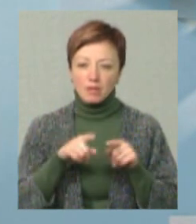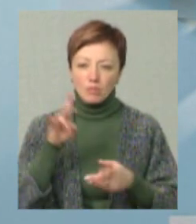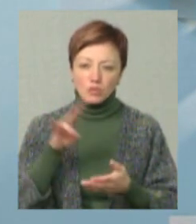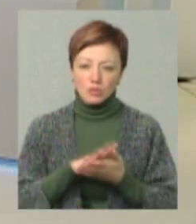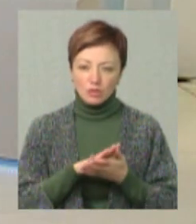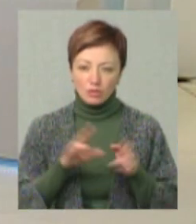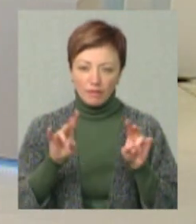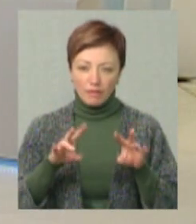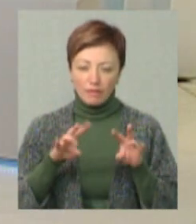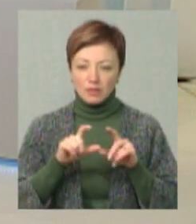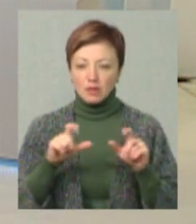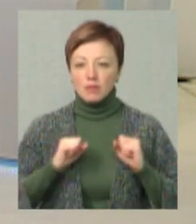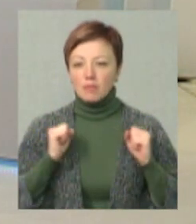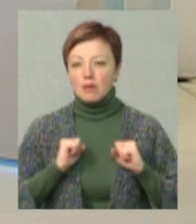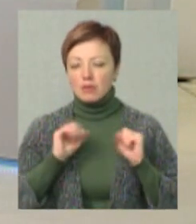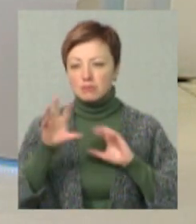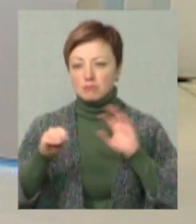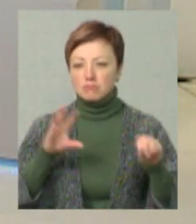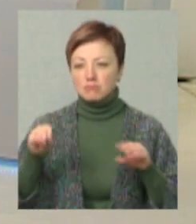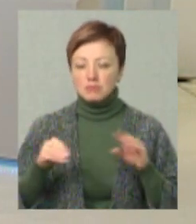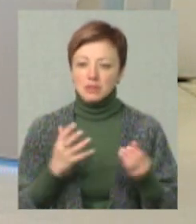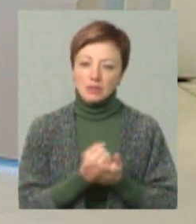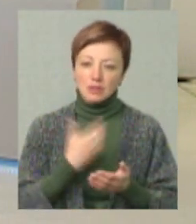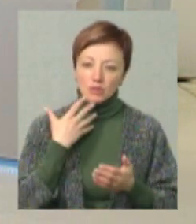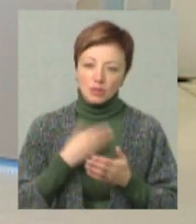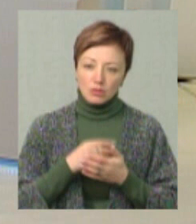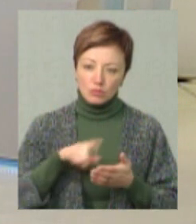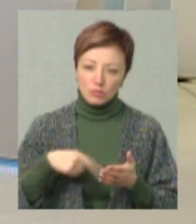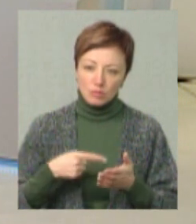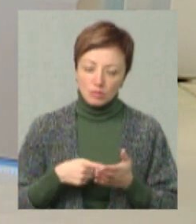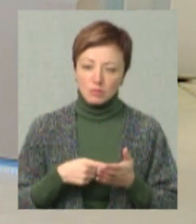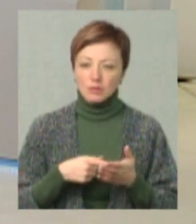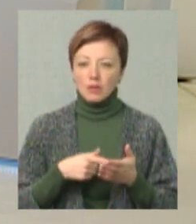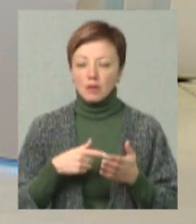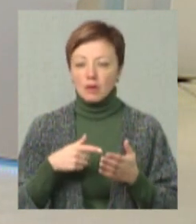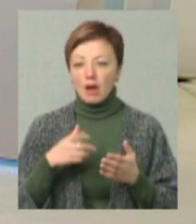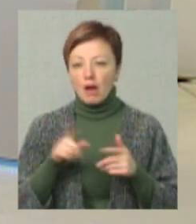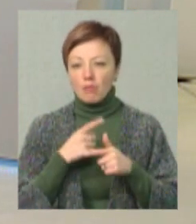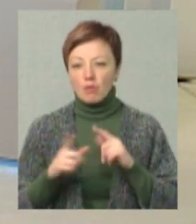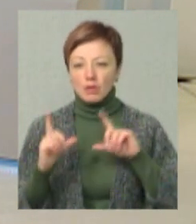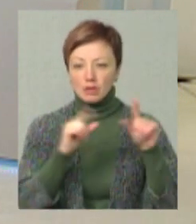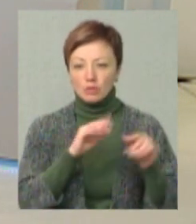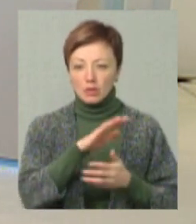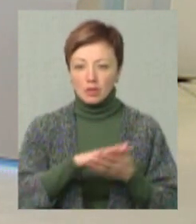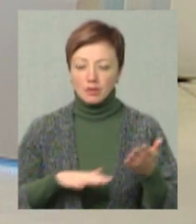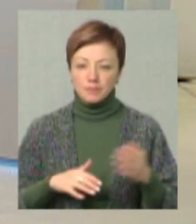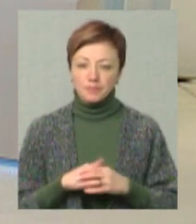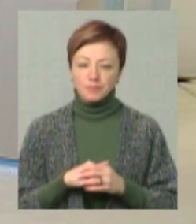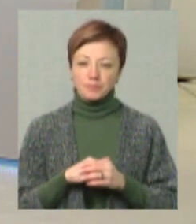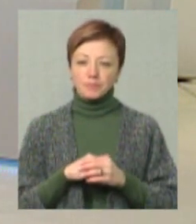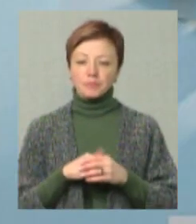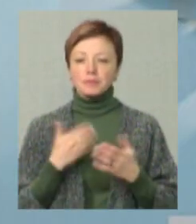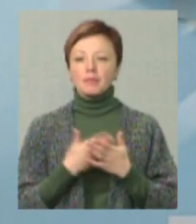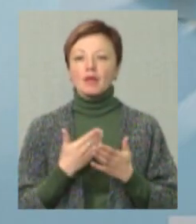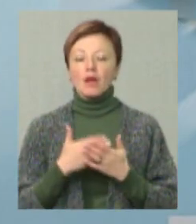таких людей, які там перебувають постійно, вони намагаються постійно або знайти в нашому місці якесь постійне житло, або переїжджають так. От якщо